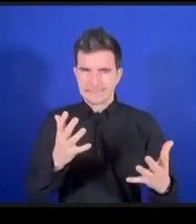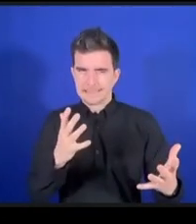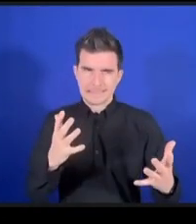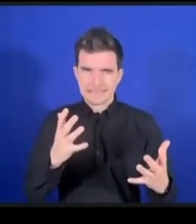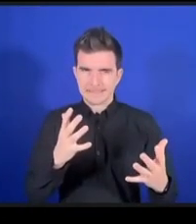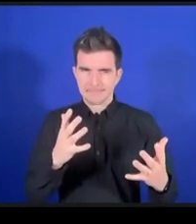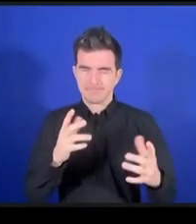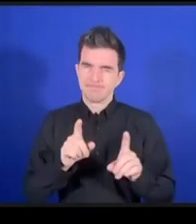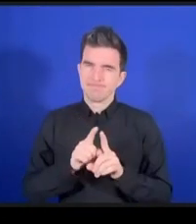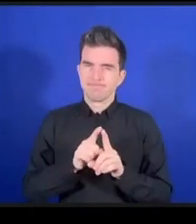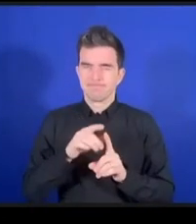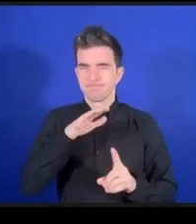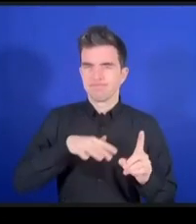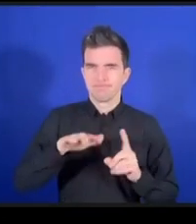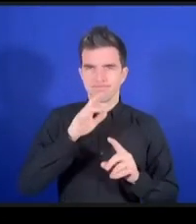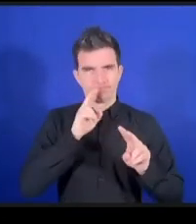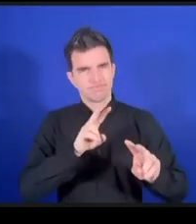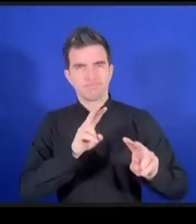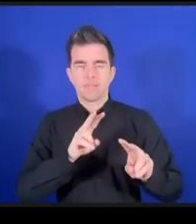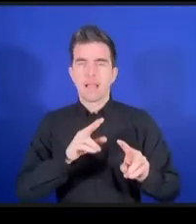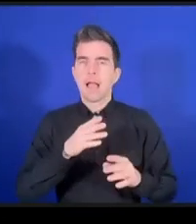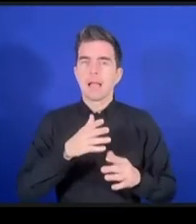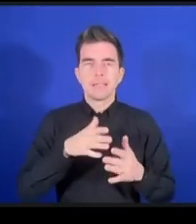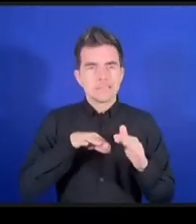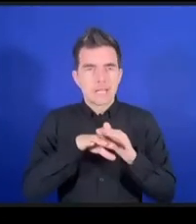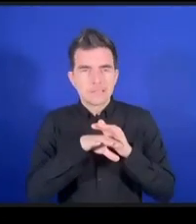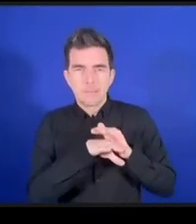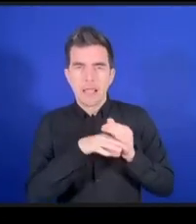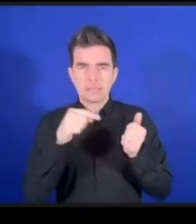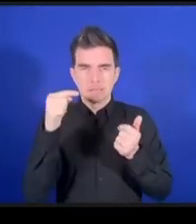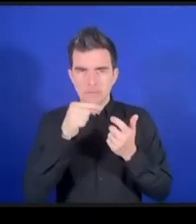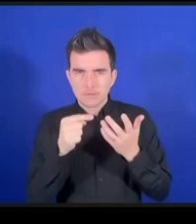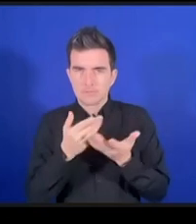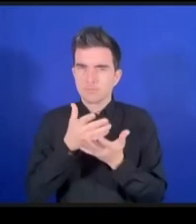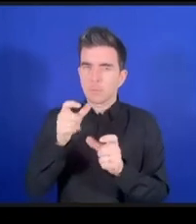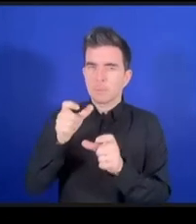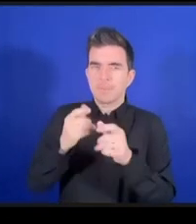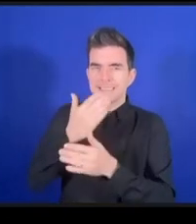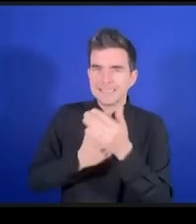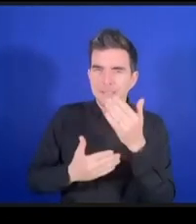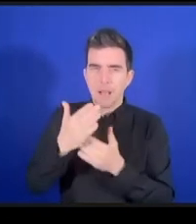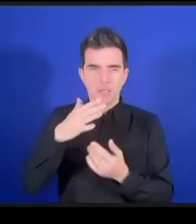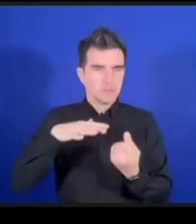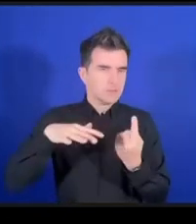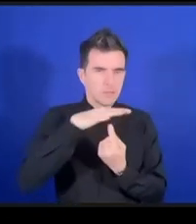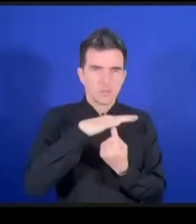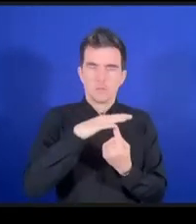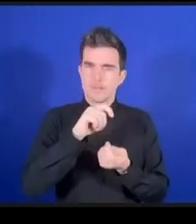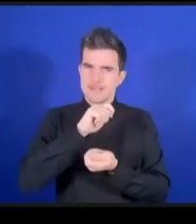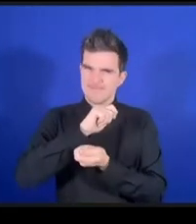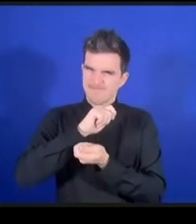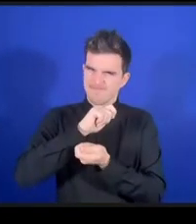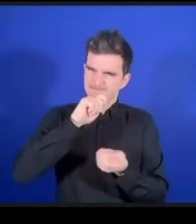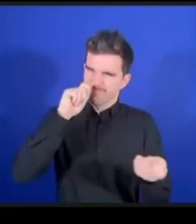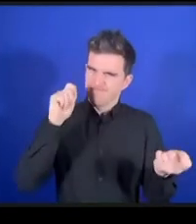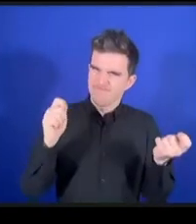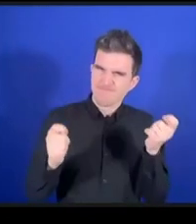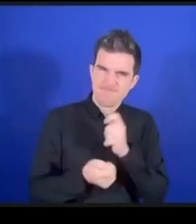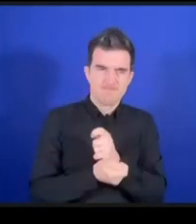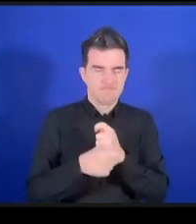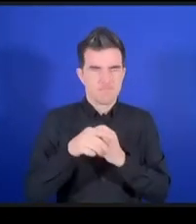доступности безбарьерной среды для инвалидов в цифровом пространстве вторая цель